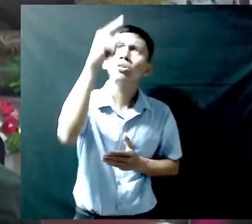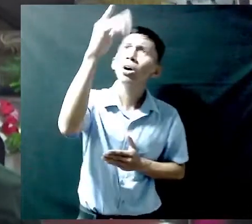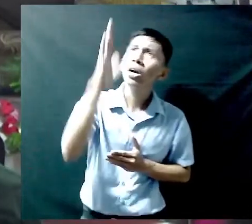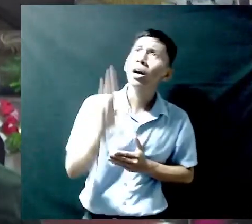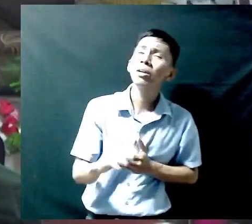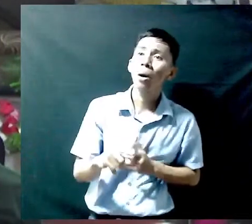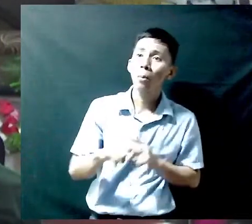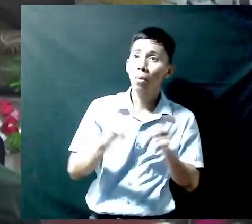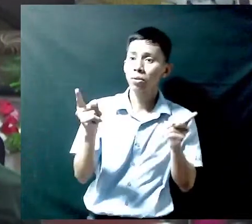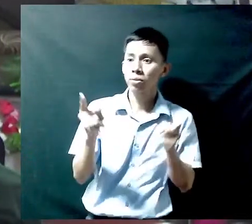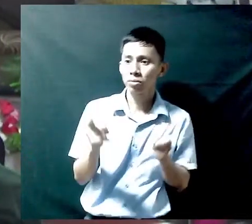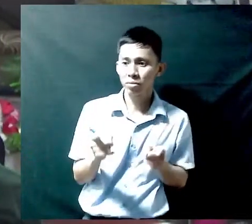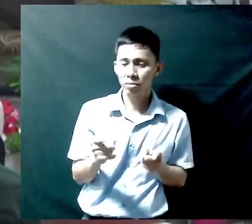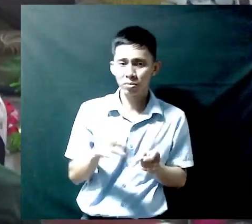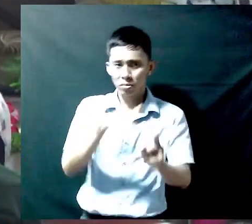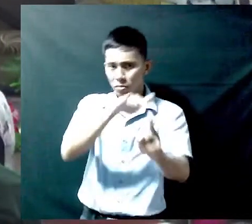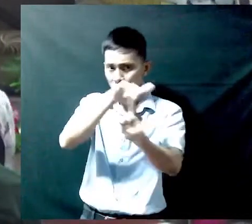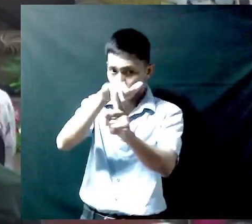Kaya lang, pakinggan niyo maigi.